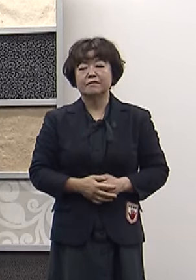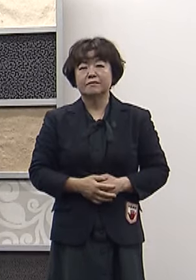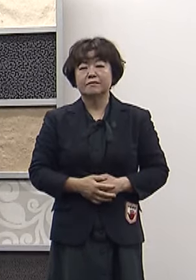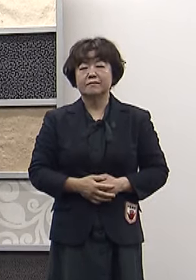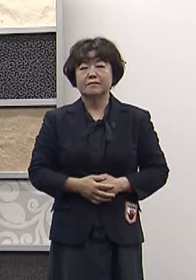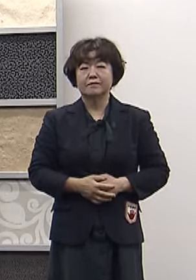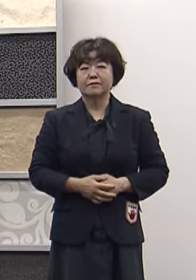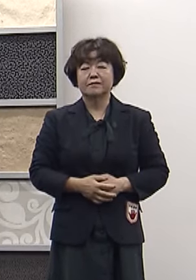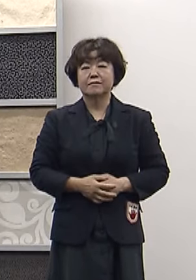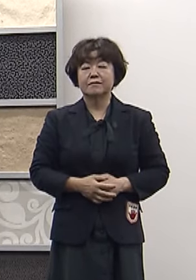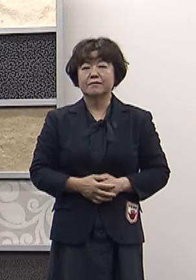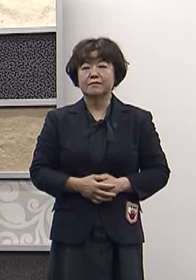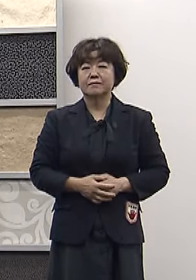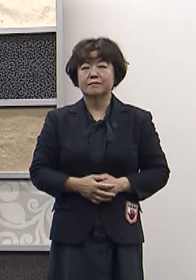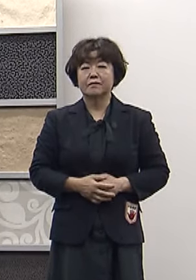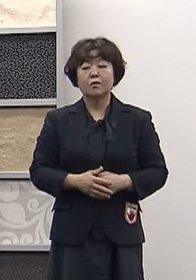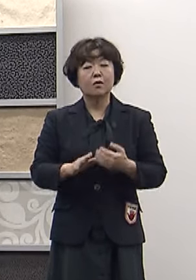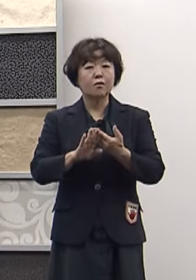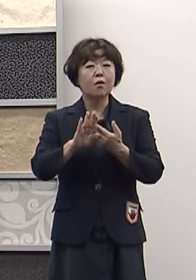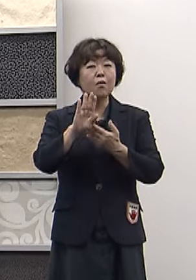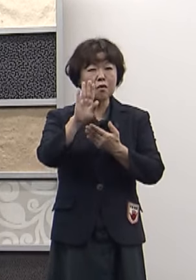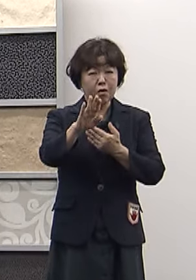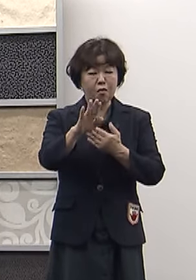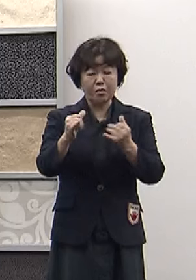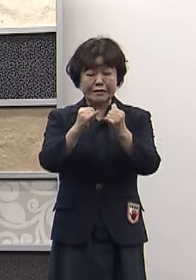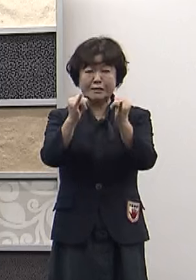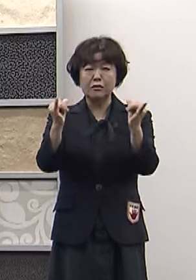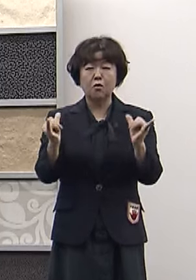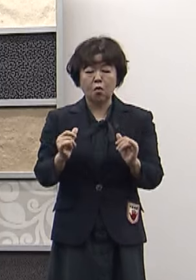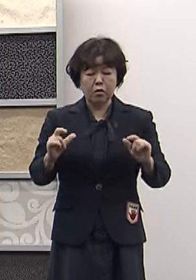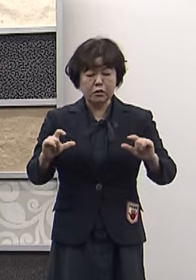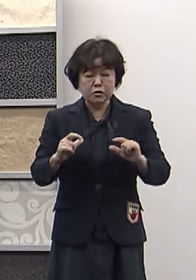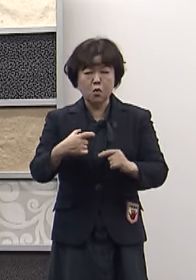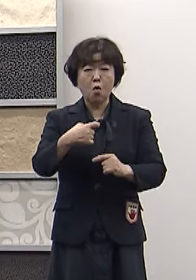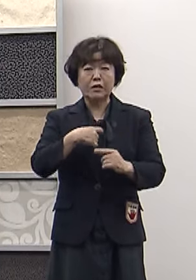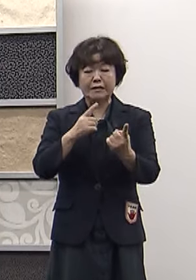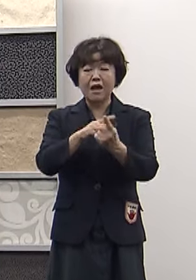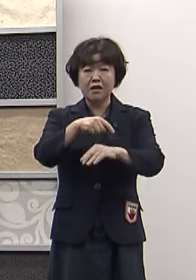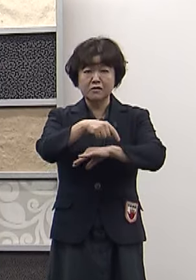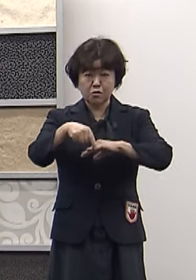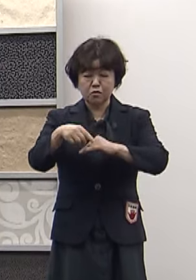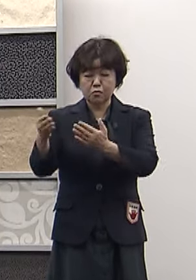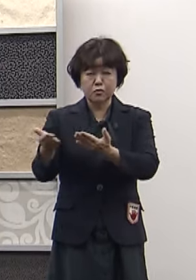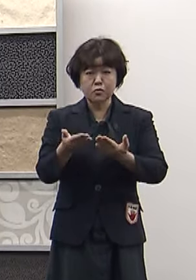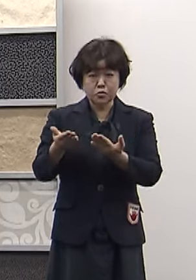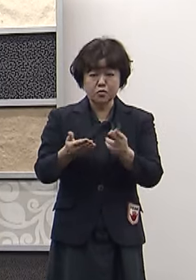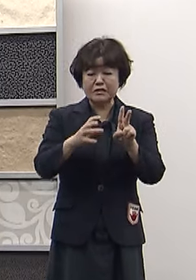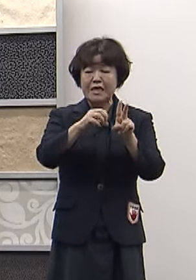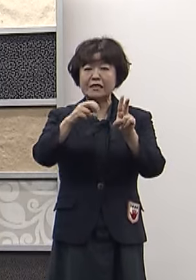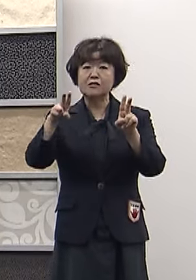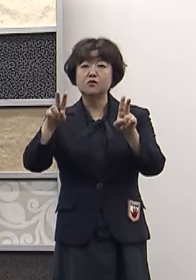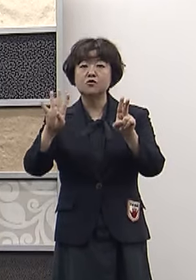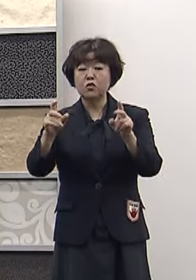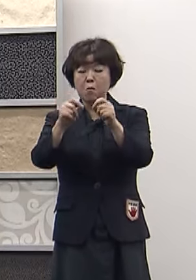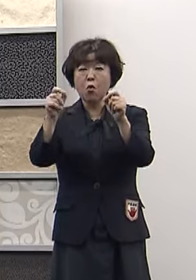なおですね、今後、人口減少危機対策や物流の2024年問題に加えま